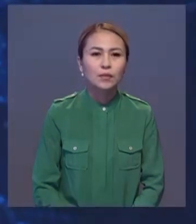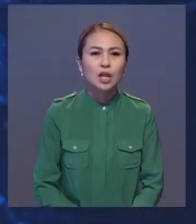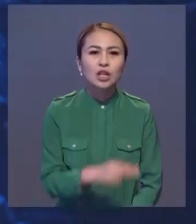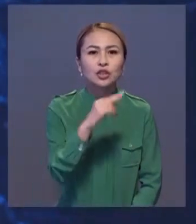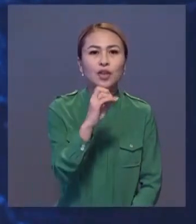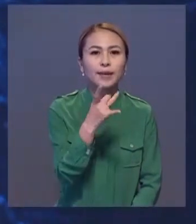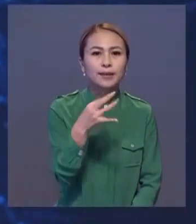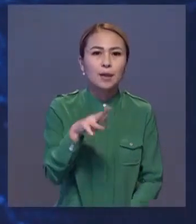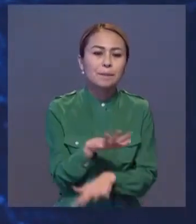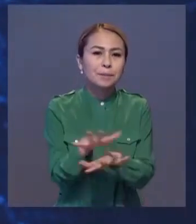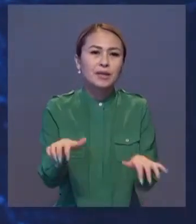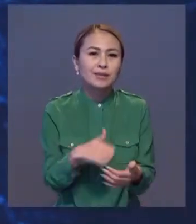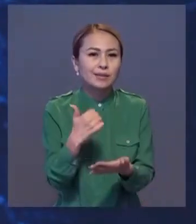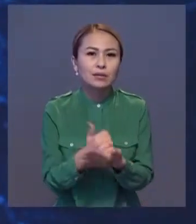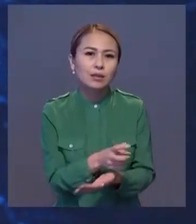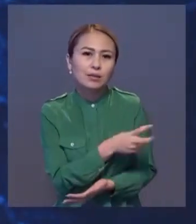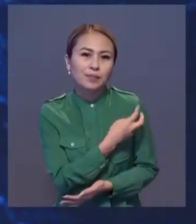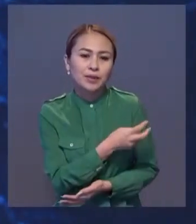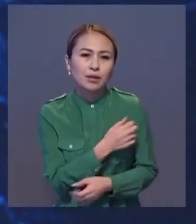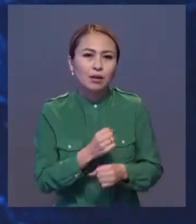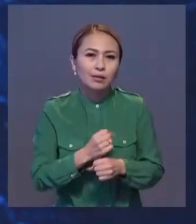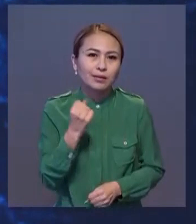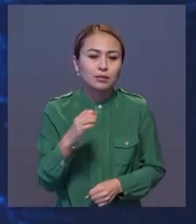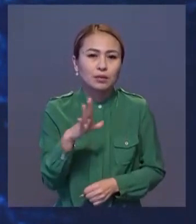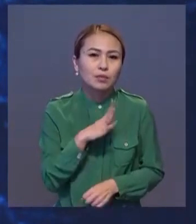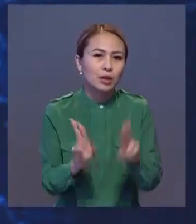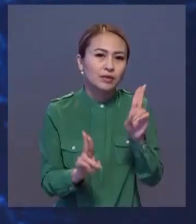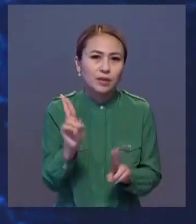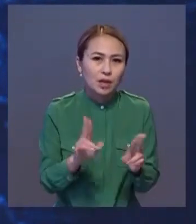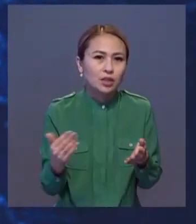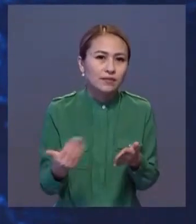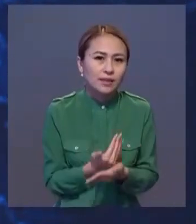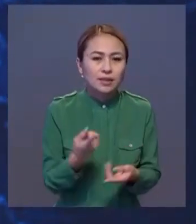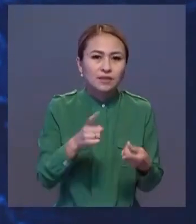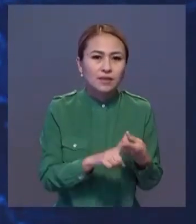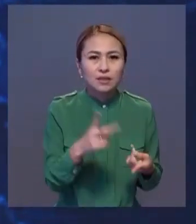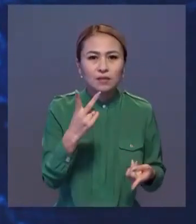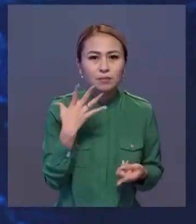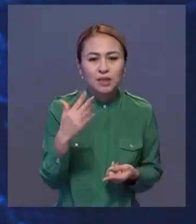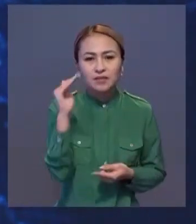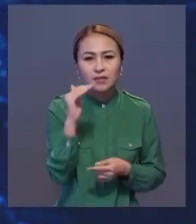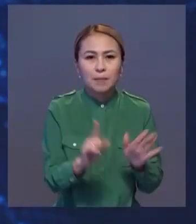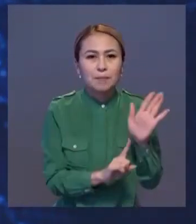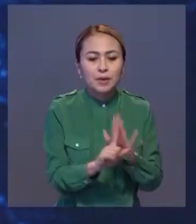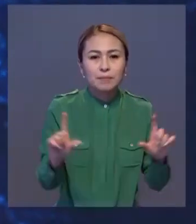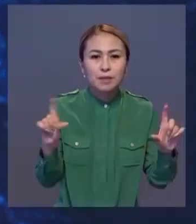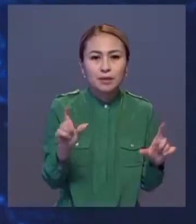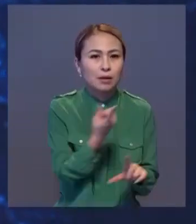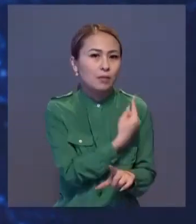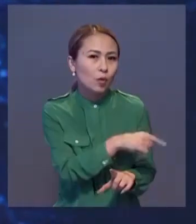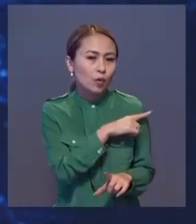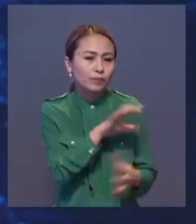Ал Чехия билігі санитарлық талаптарды қатаңдатты. Жаңа ережеге сай халық 25 ақпаннан бастап дүкенде,